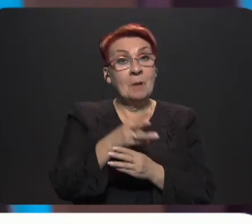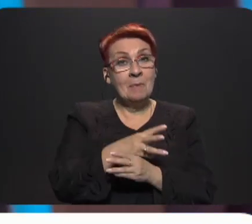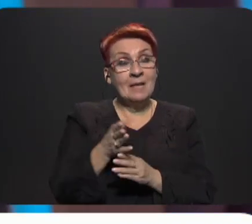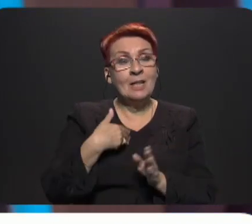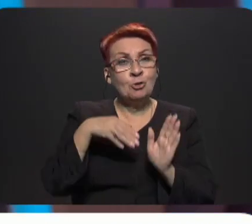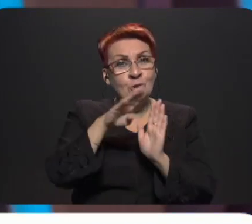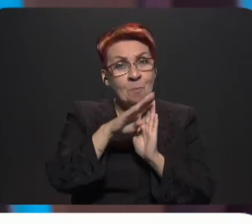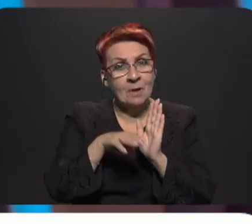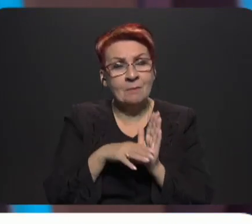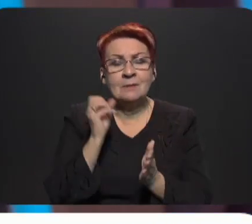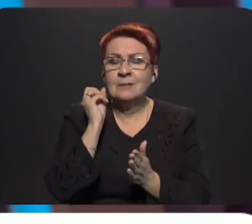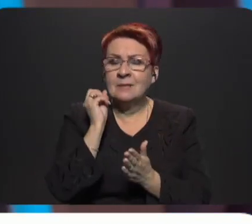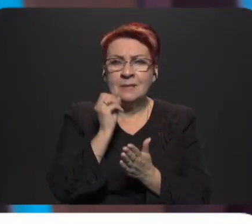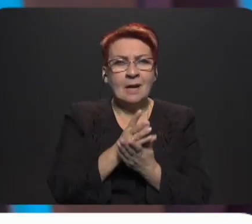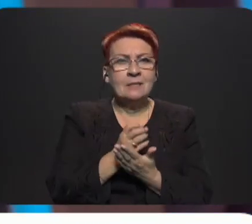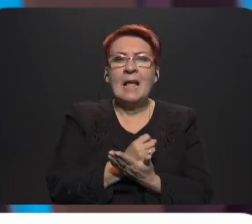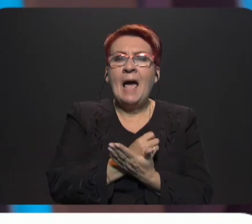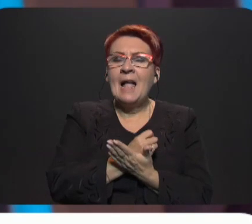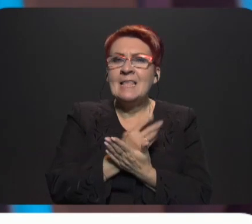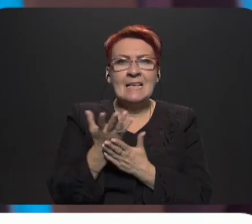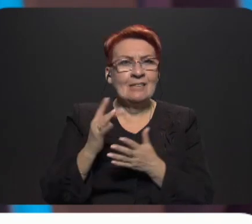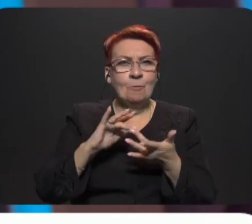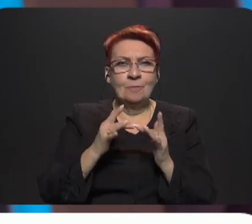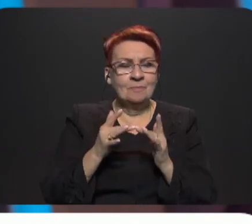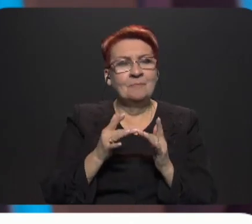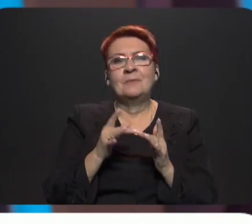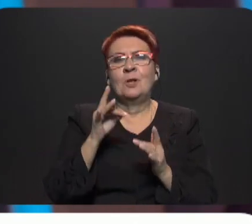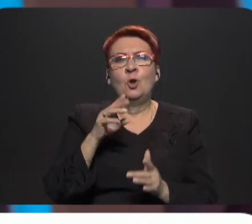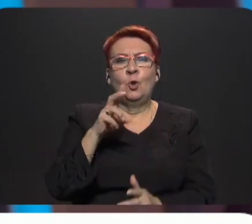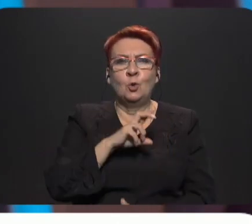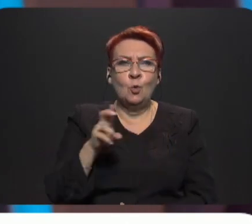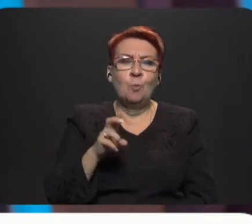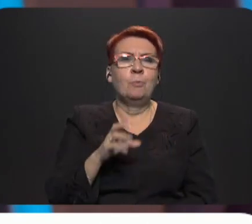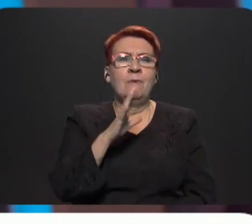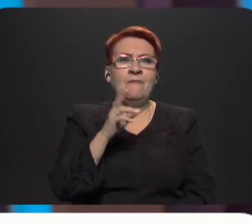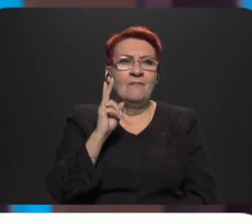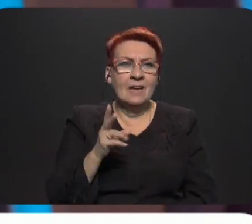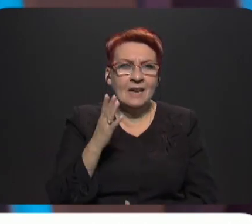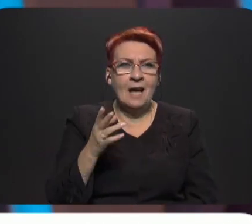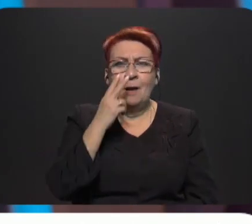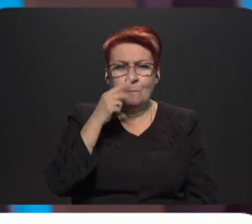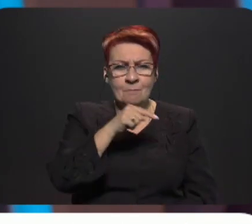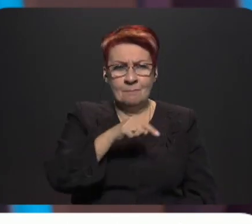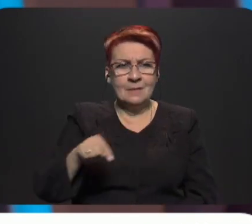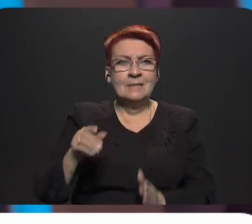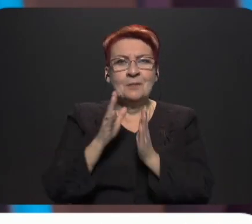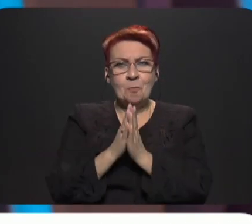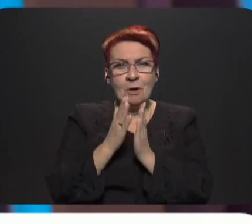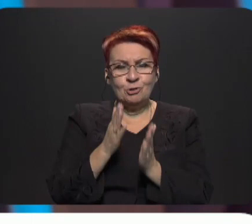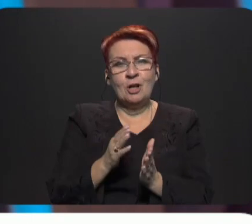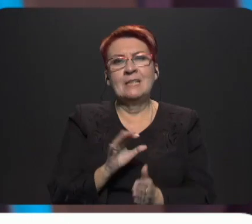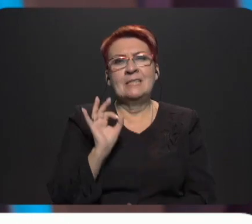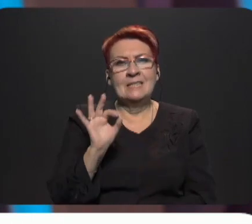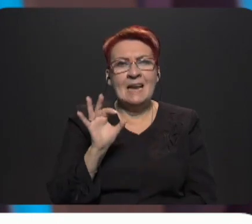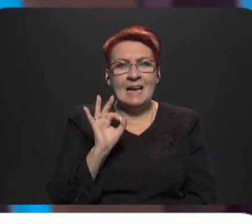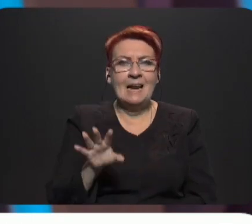нашей программы идет сразу на нескольких спасовских платформах. В Рутубе, Одноклассниках и ВКонтакте. Под постами там тоже пишите ваши вопросы. Мы